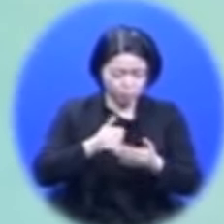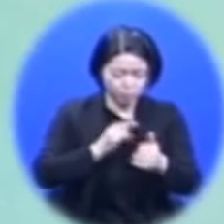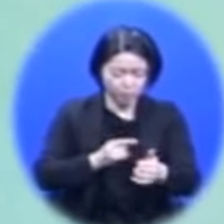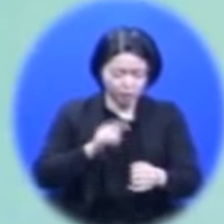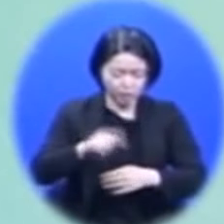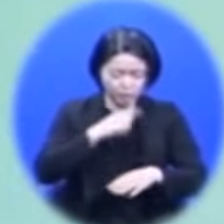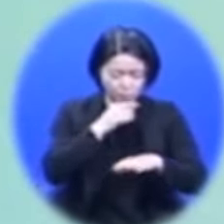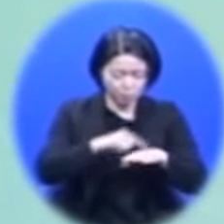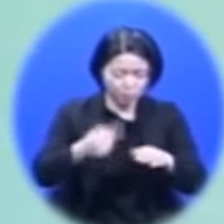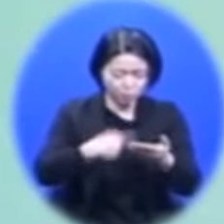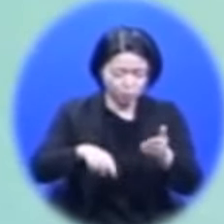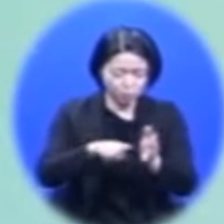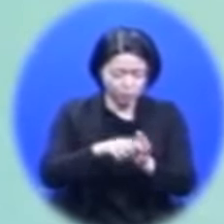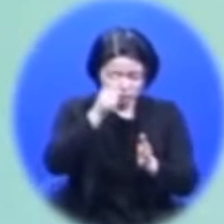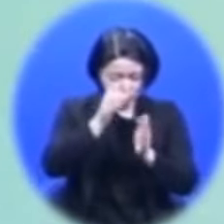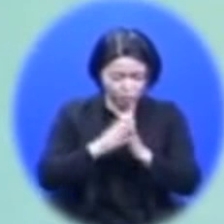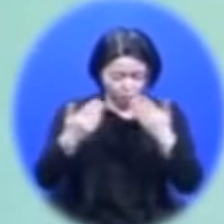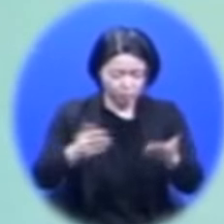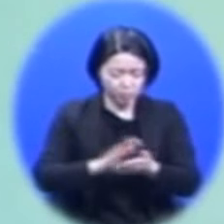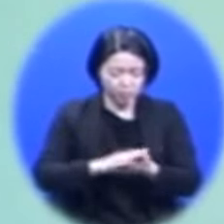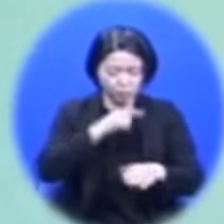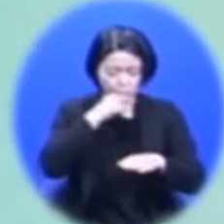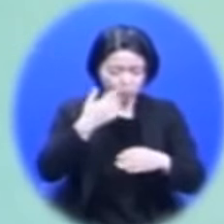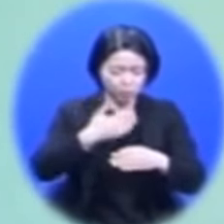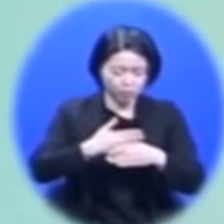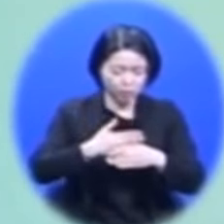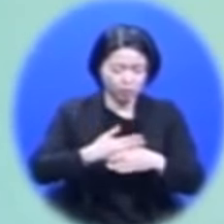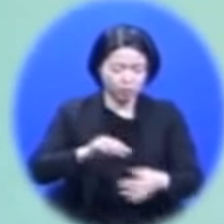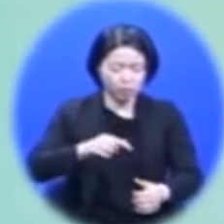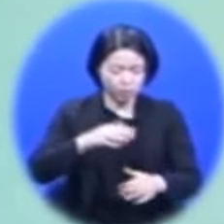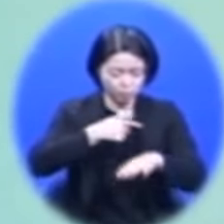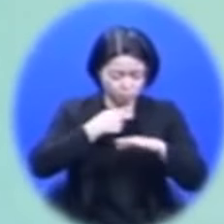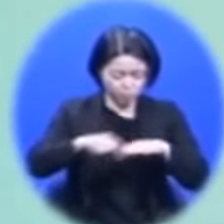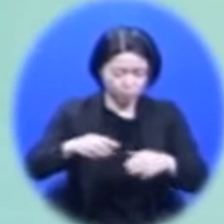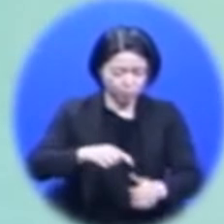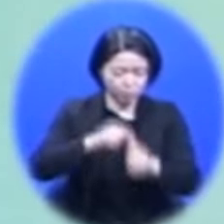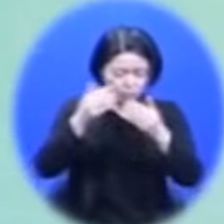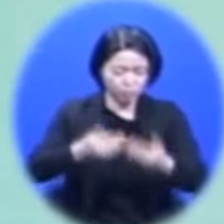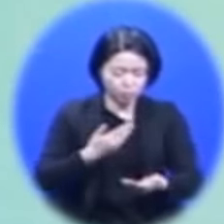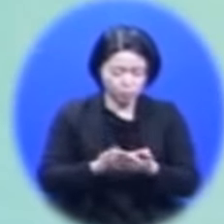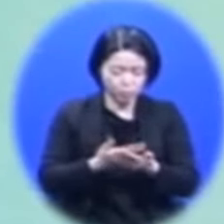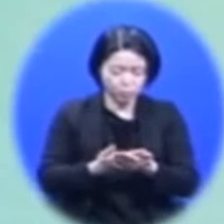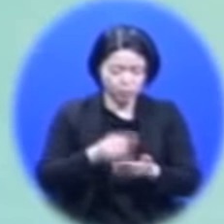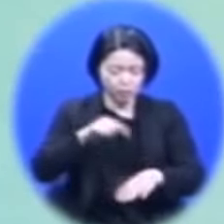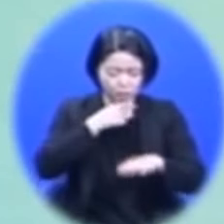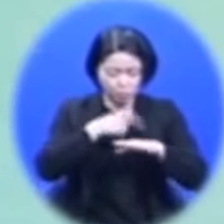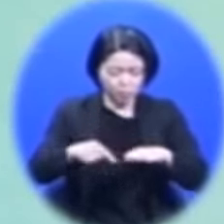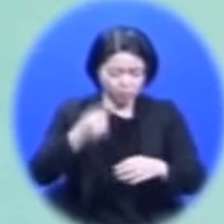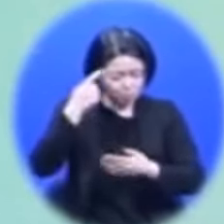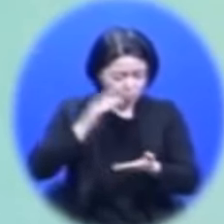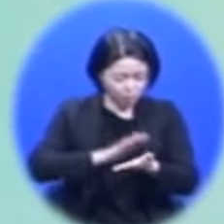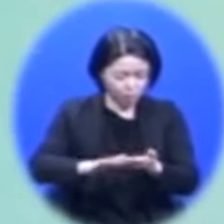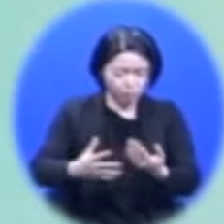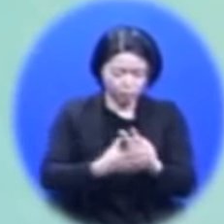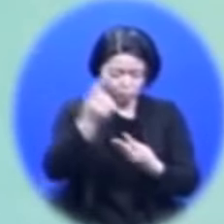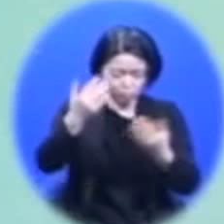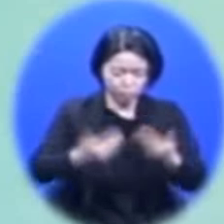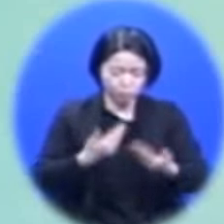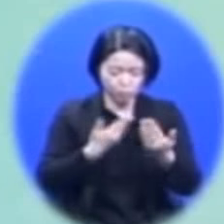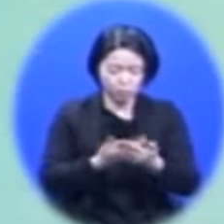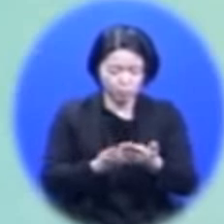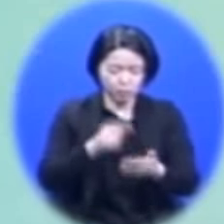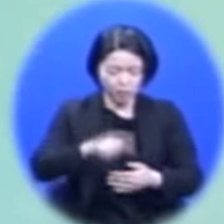이 민족을 위해 구합니다. 북한에 있는 동포를 건져주소서. 이 민족의 평화로운 통일을 주소서. 이